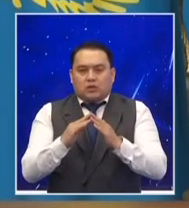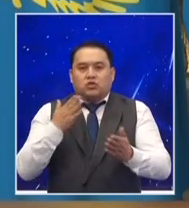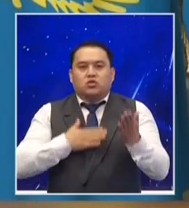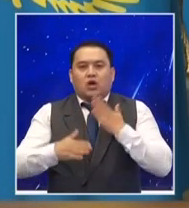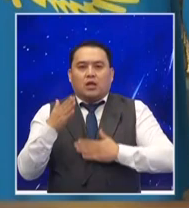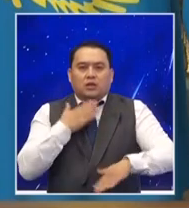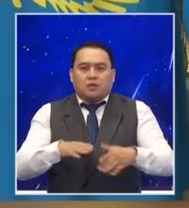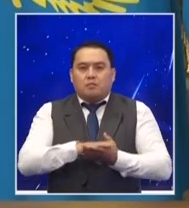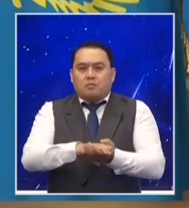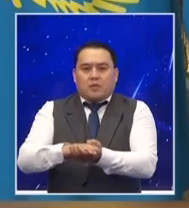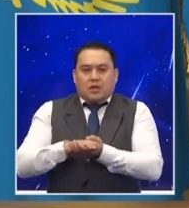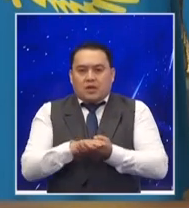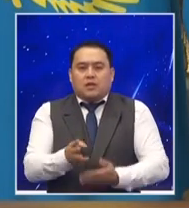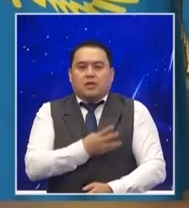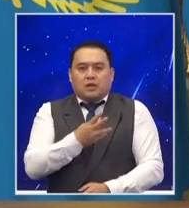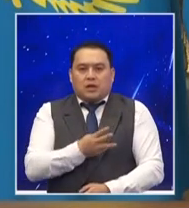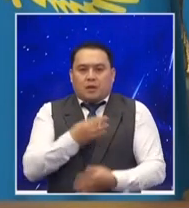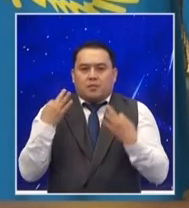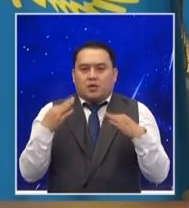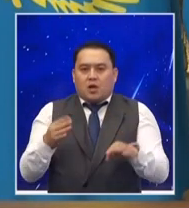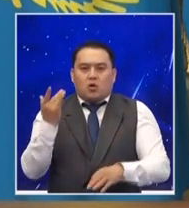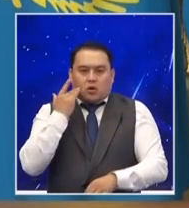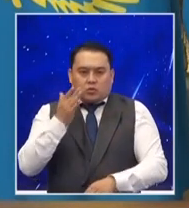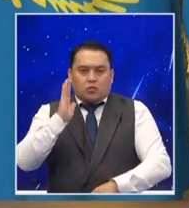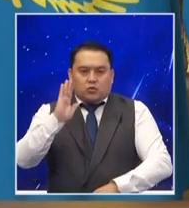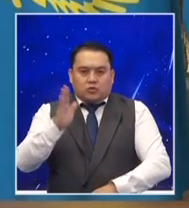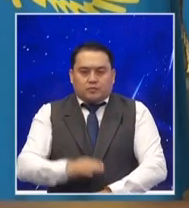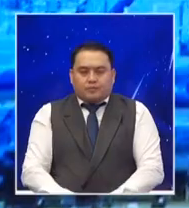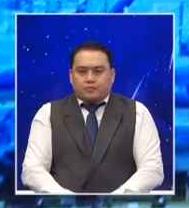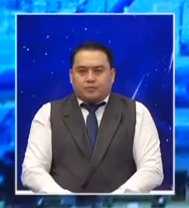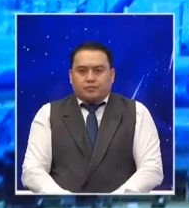шаттық пен береке тілеймін. Тәуелсіздігіміз тұғырлы болсын.